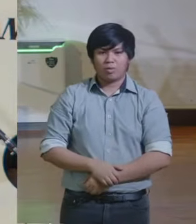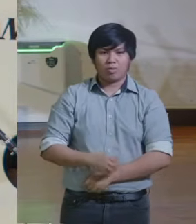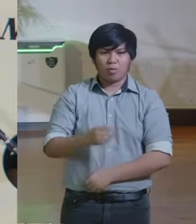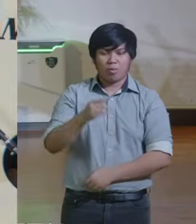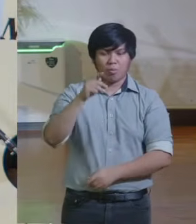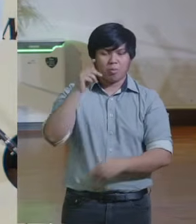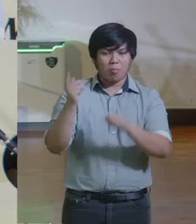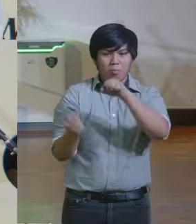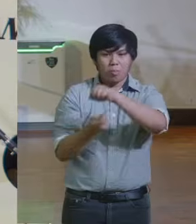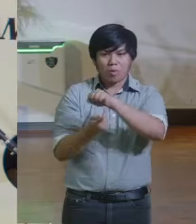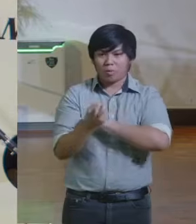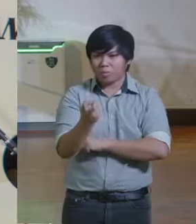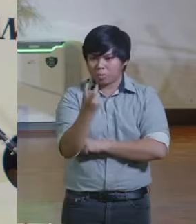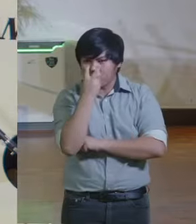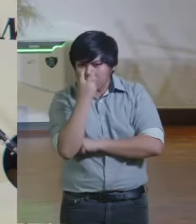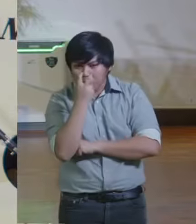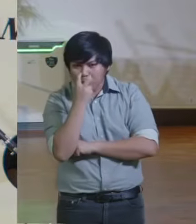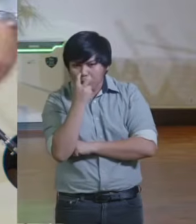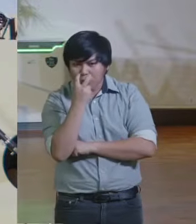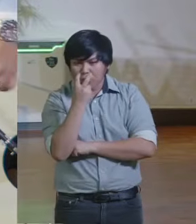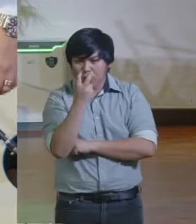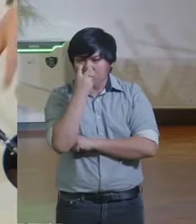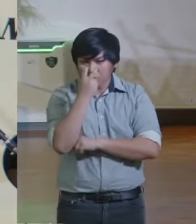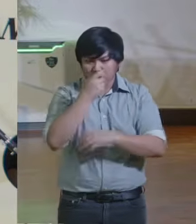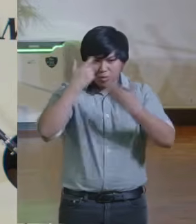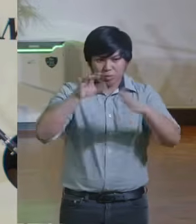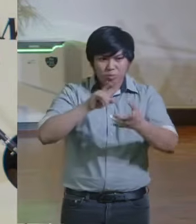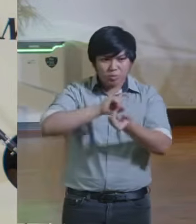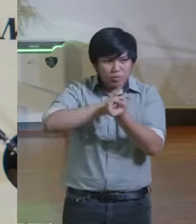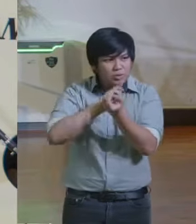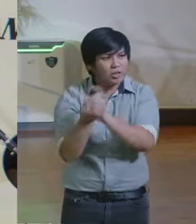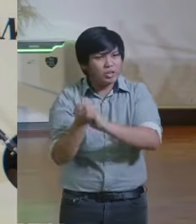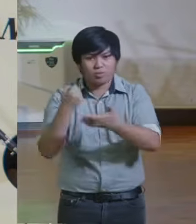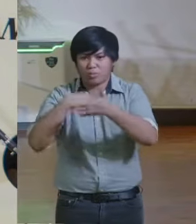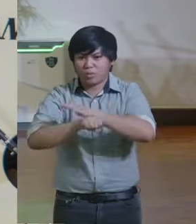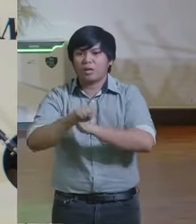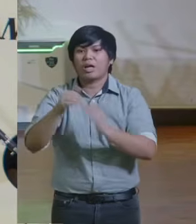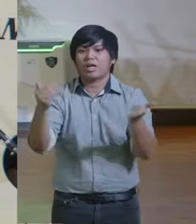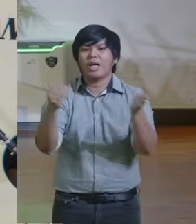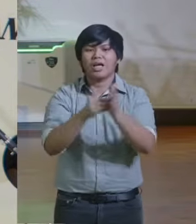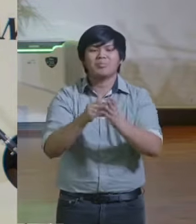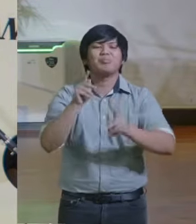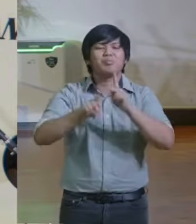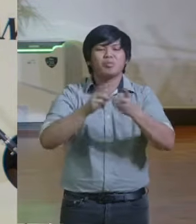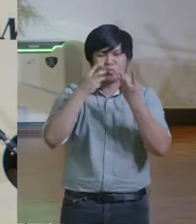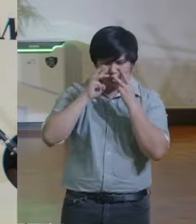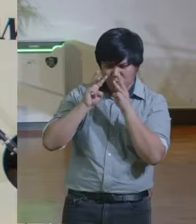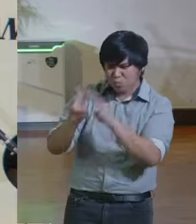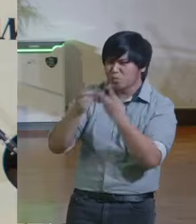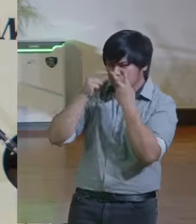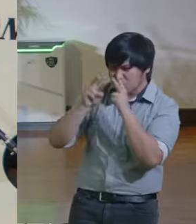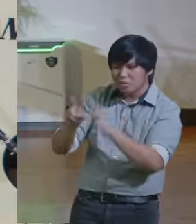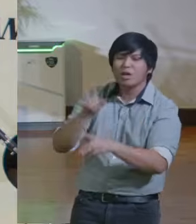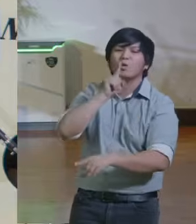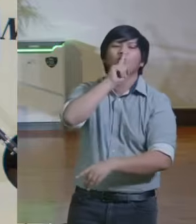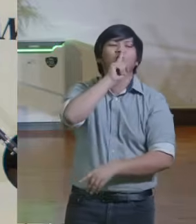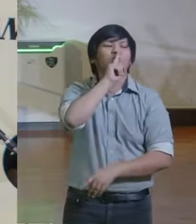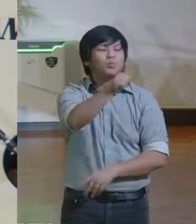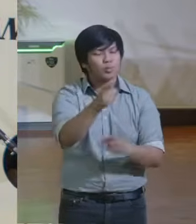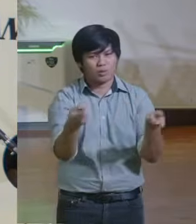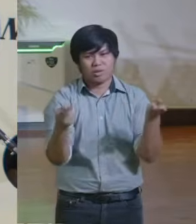So, mas marami ang witnesses, mas tiyak ang katotohanan. Yan po ang prinsipyo ng Old